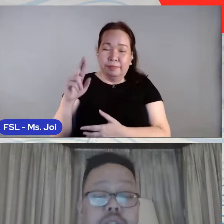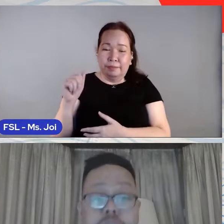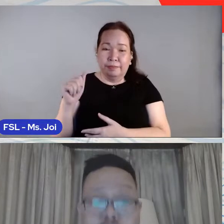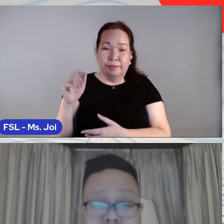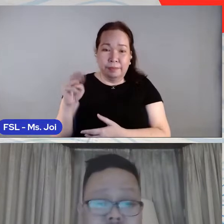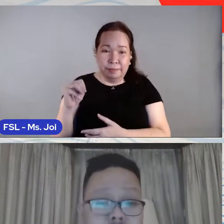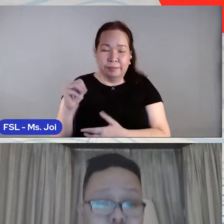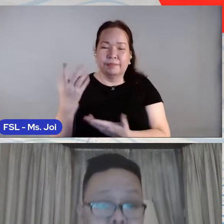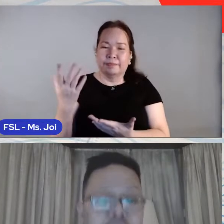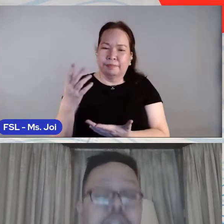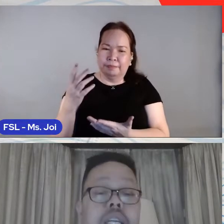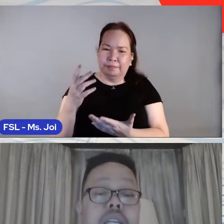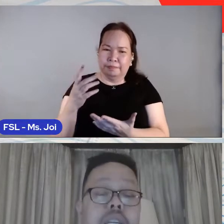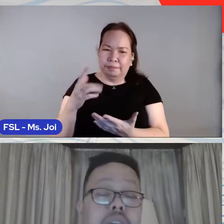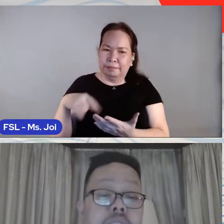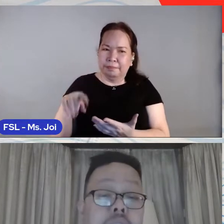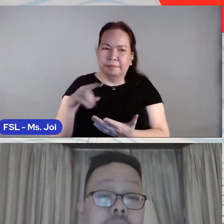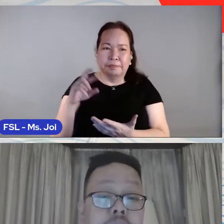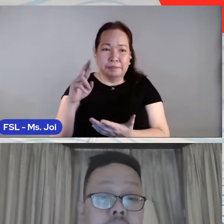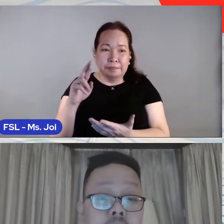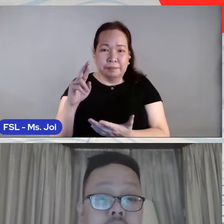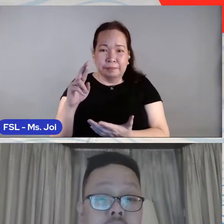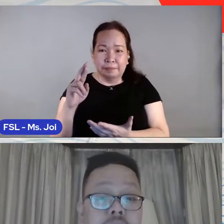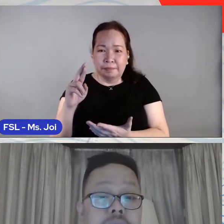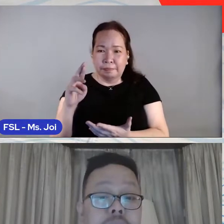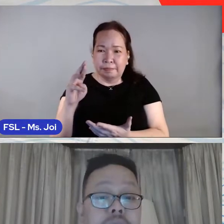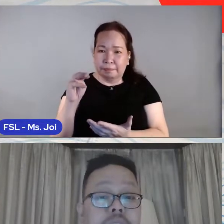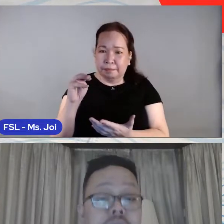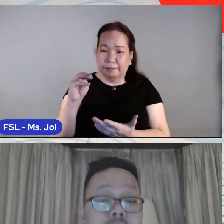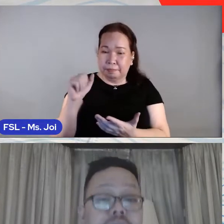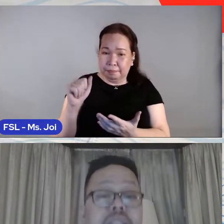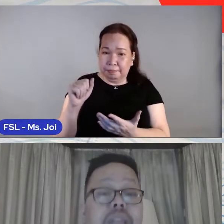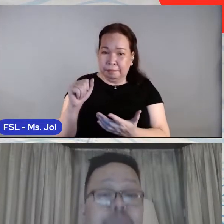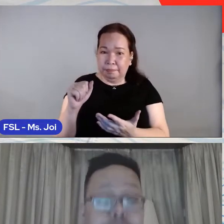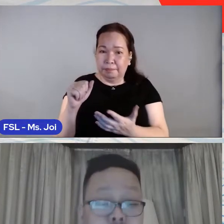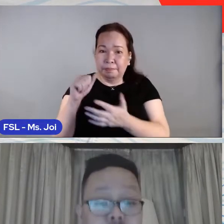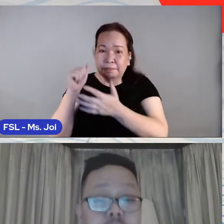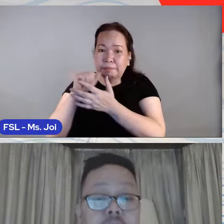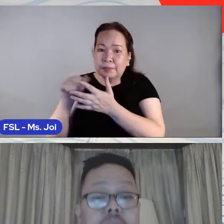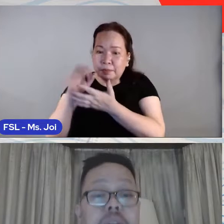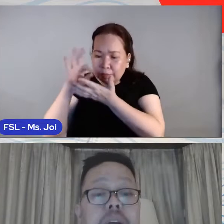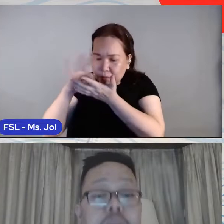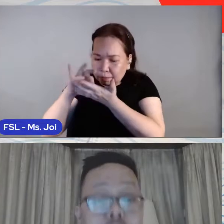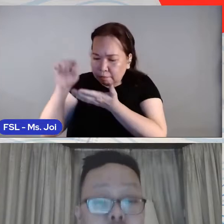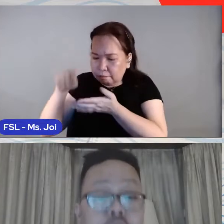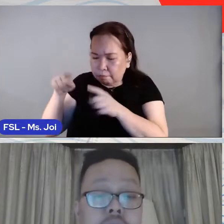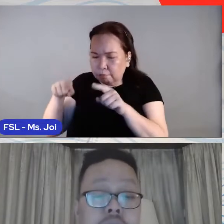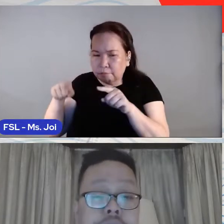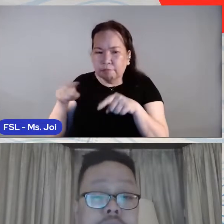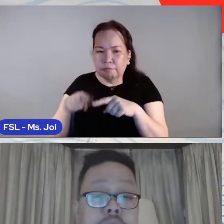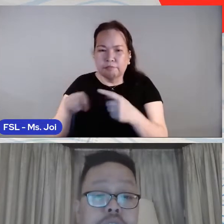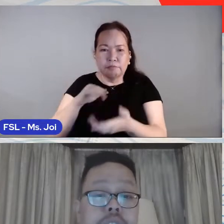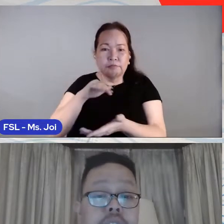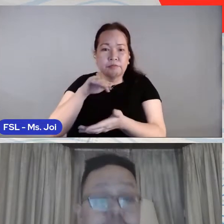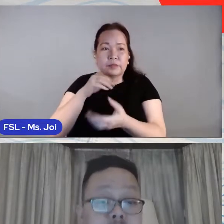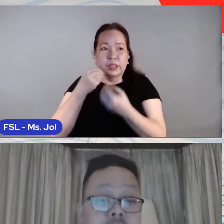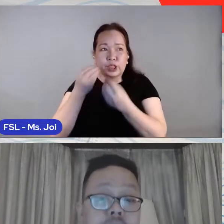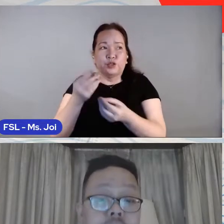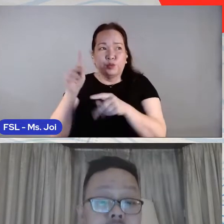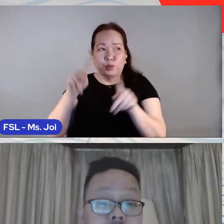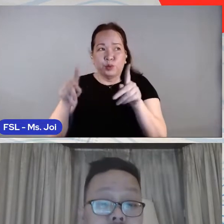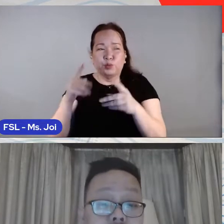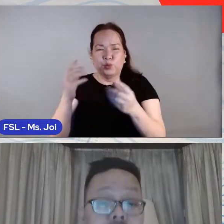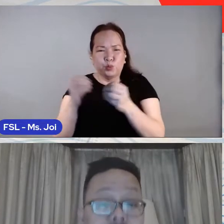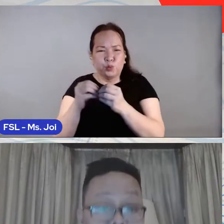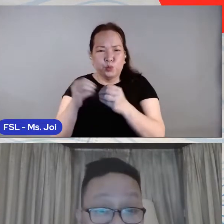core, no, yung pinakabuod ng Random Manual Audit is about giving the people more information about